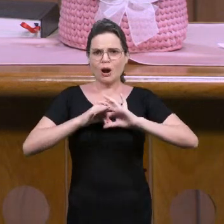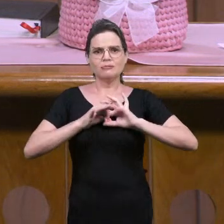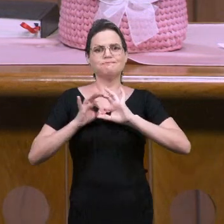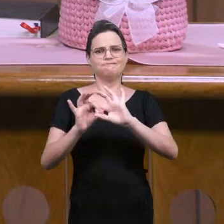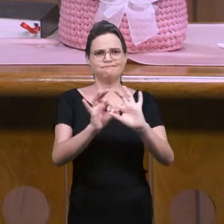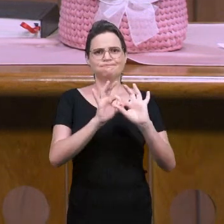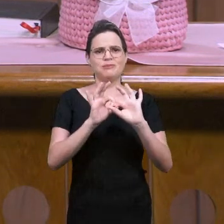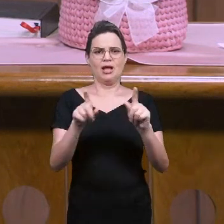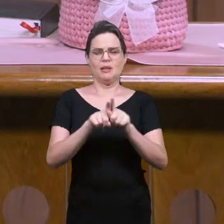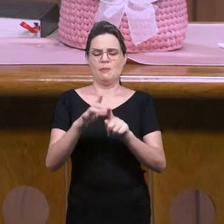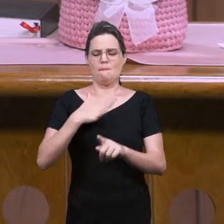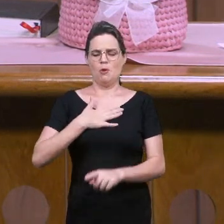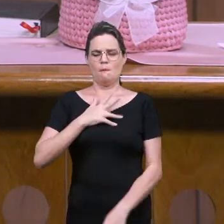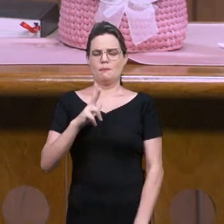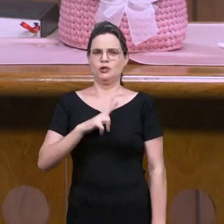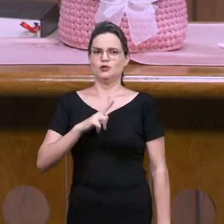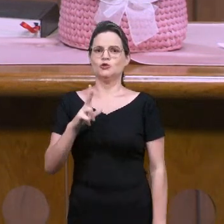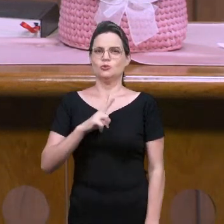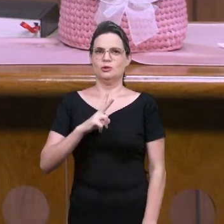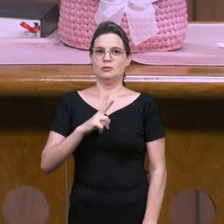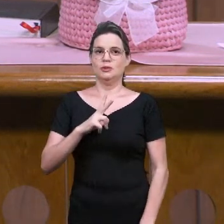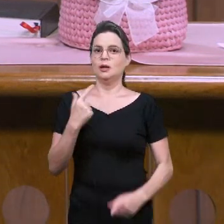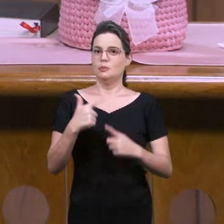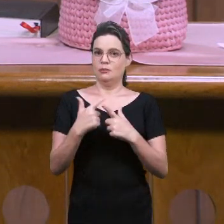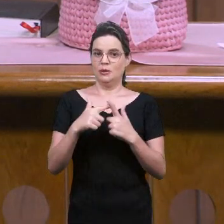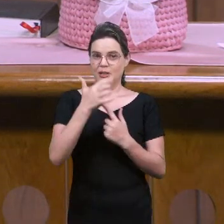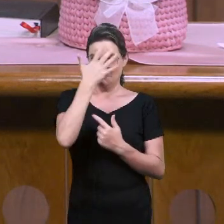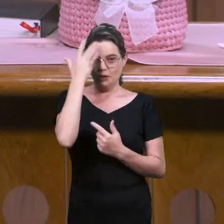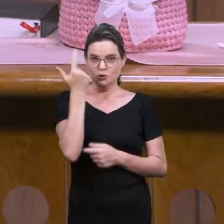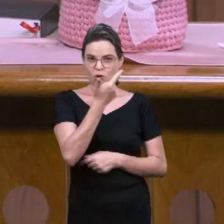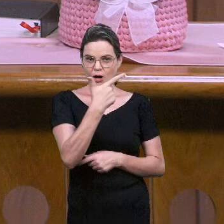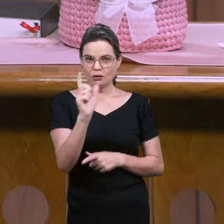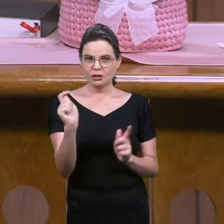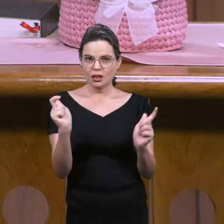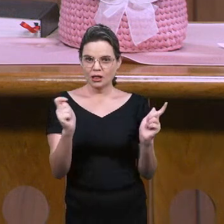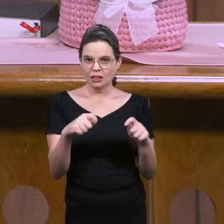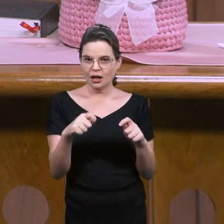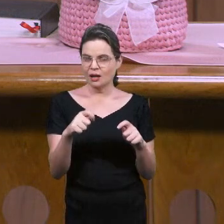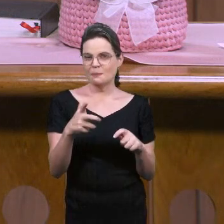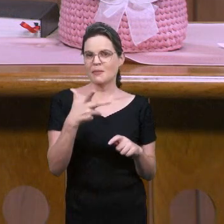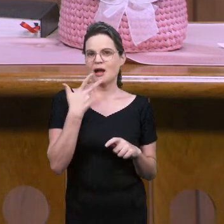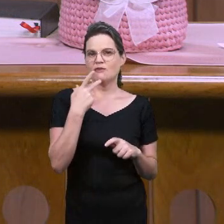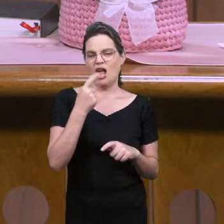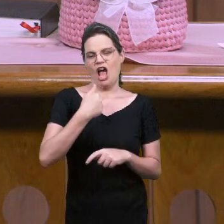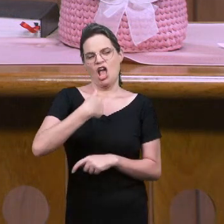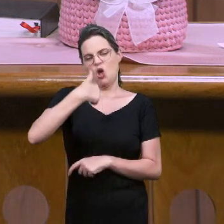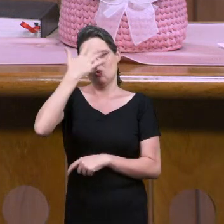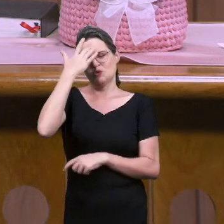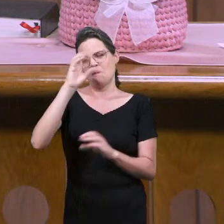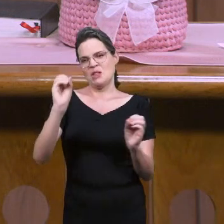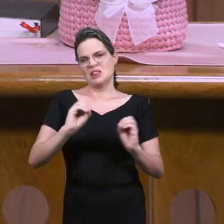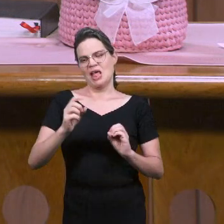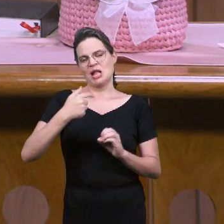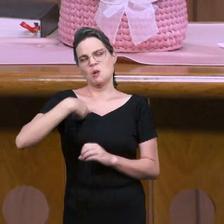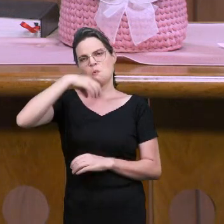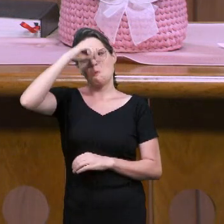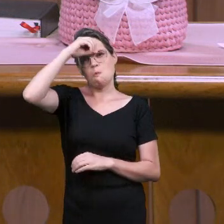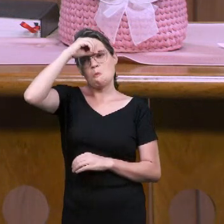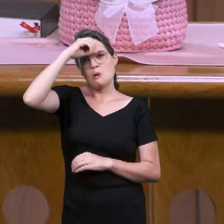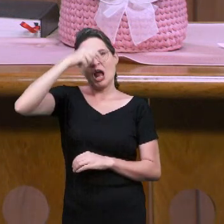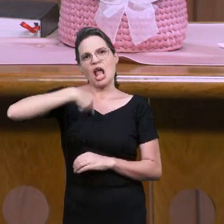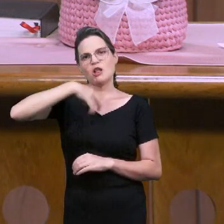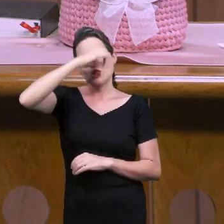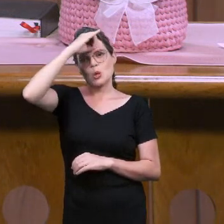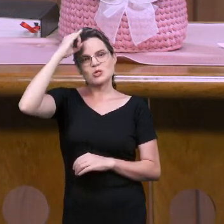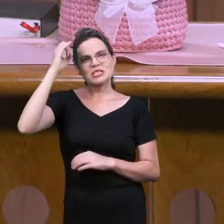comme un tout complètement, mais personnellement, personne ne va pouvoir dire qu'il ne savait pas que Jésus est